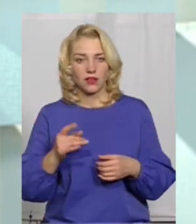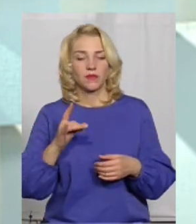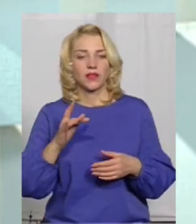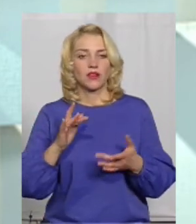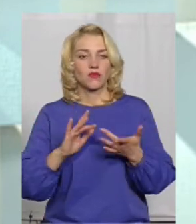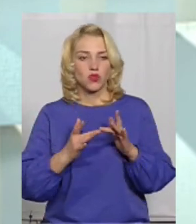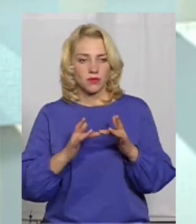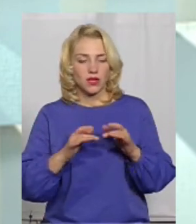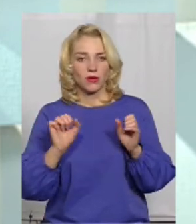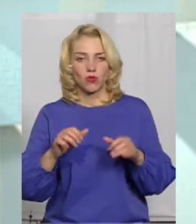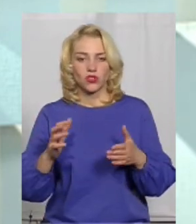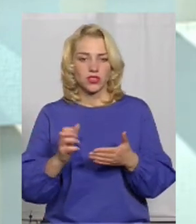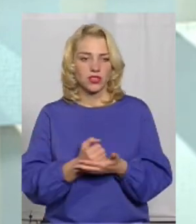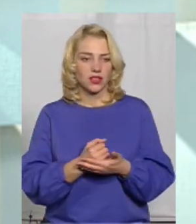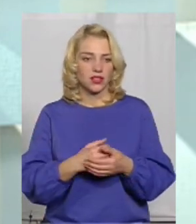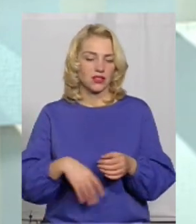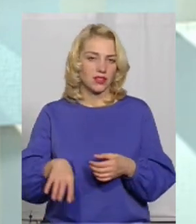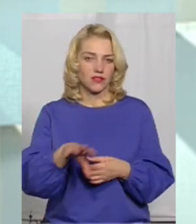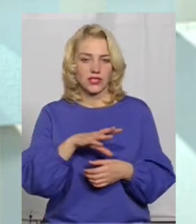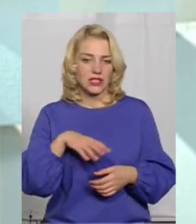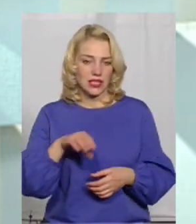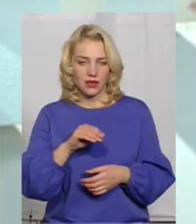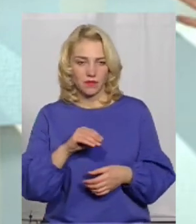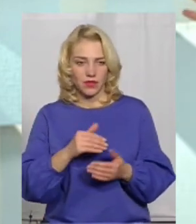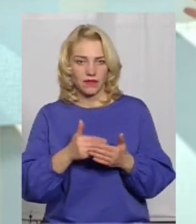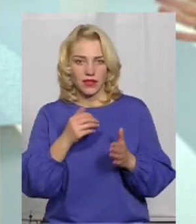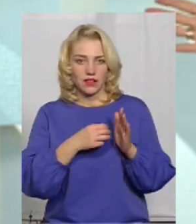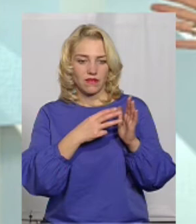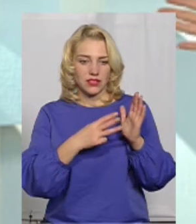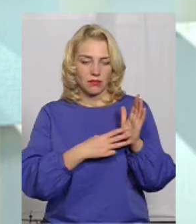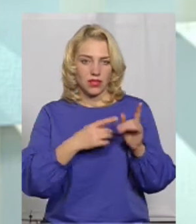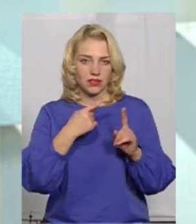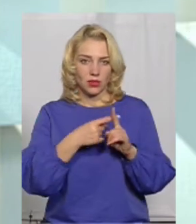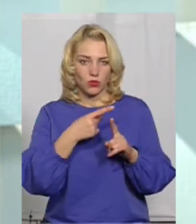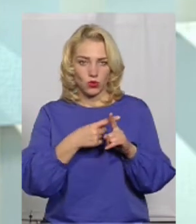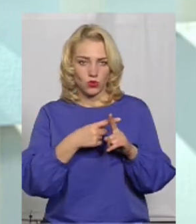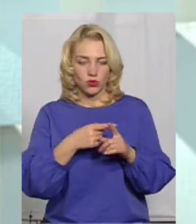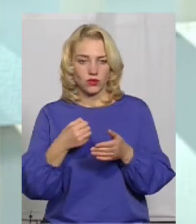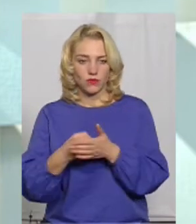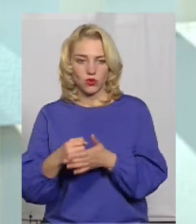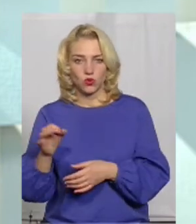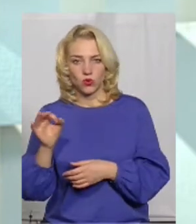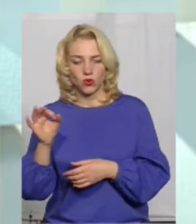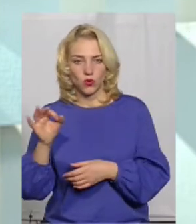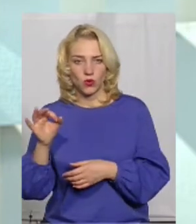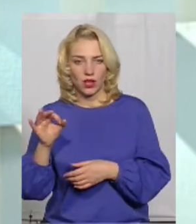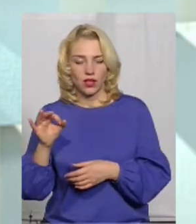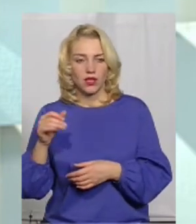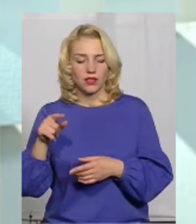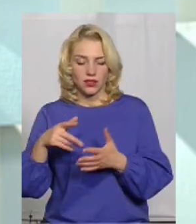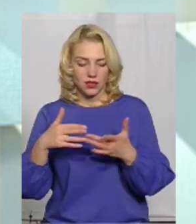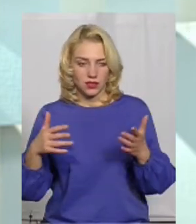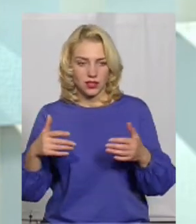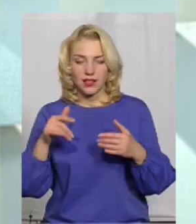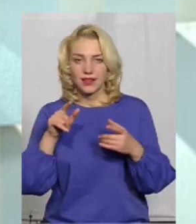соцмережах можна знайти все. Від 18+, до нуля, там мультики і все